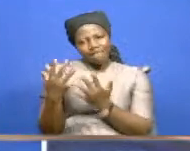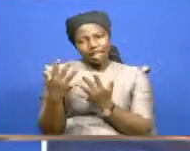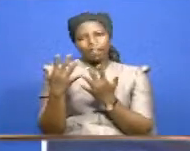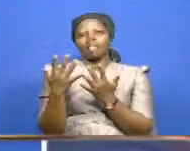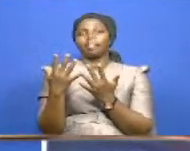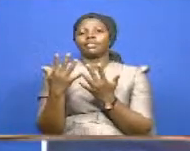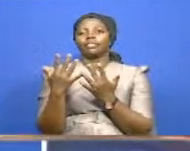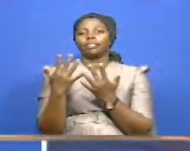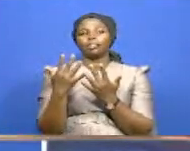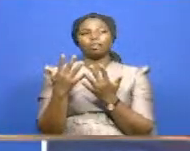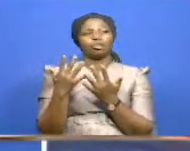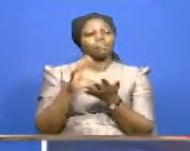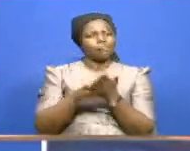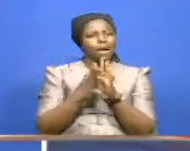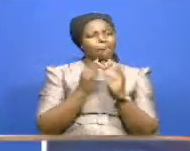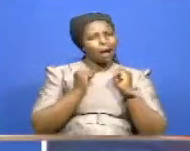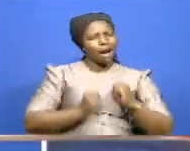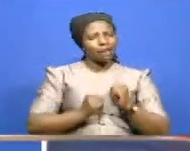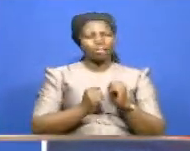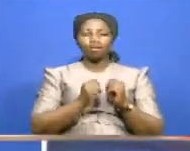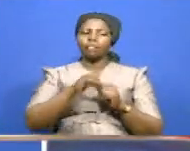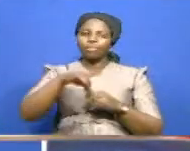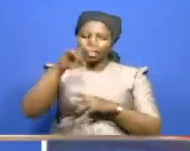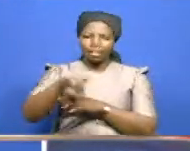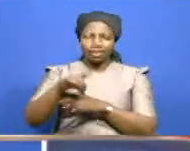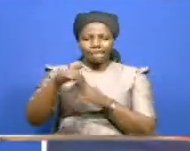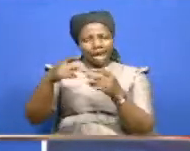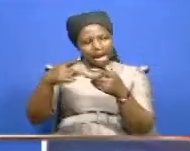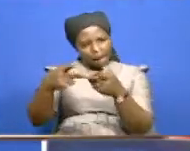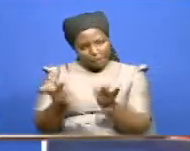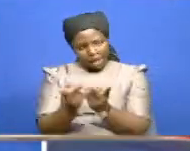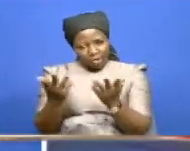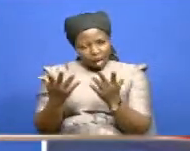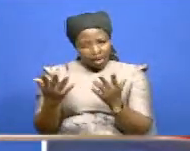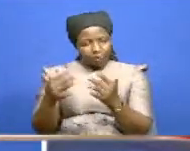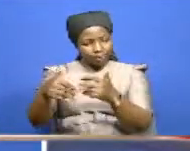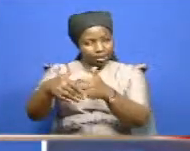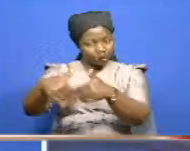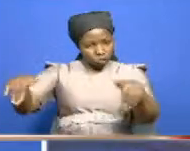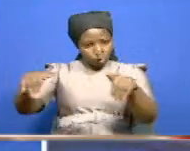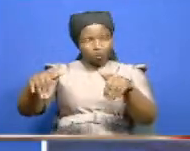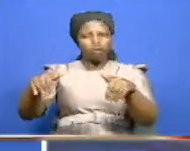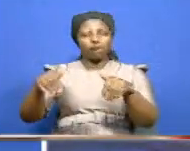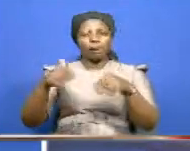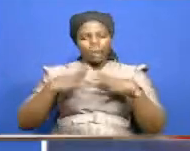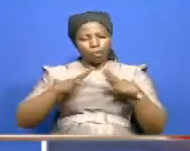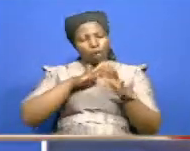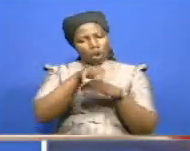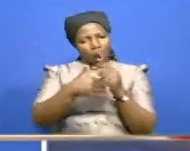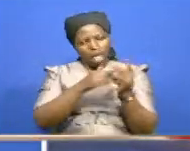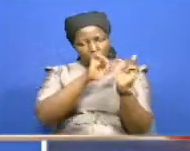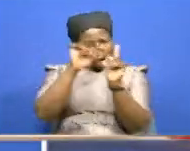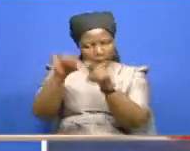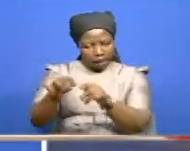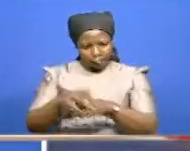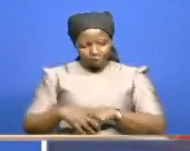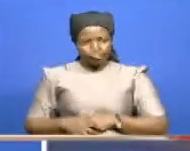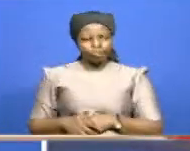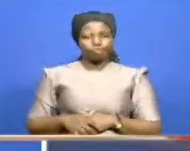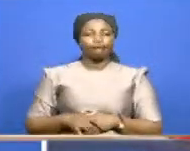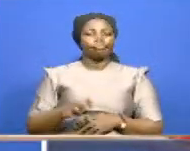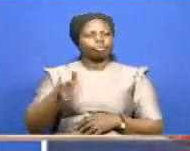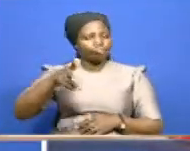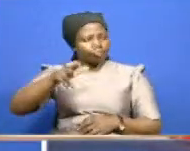inatakikana mahali neutral. Watu wote wanaweza kwenda pale, wasikizwe na